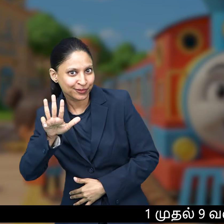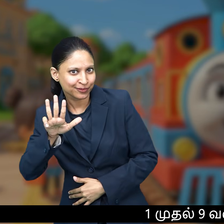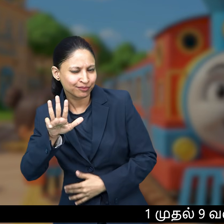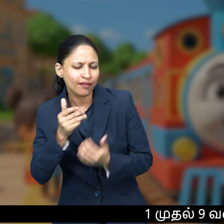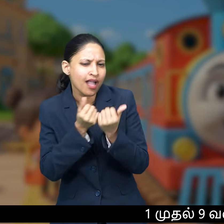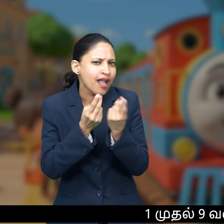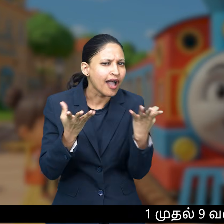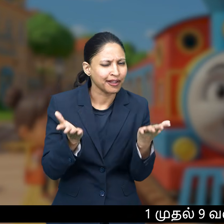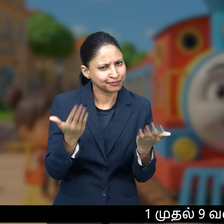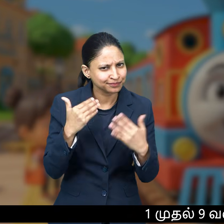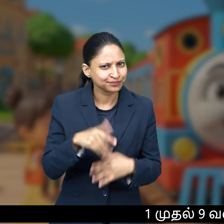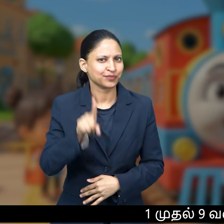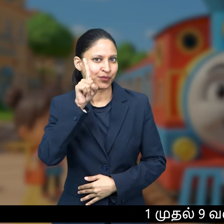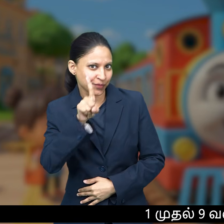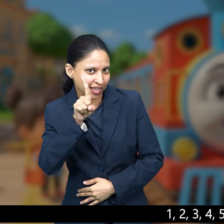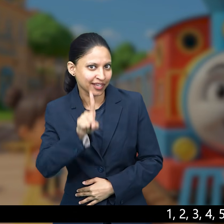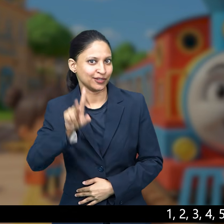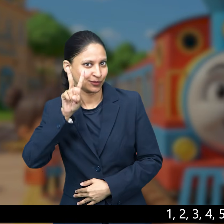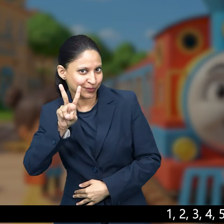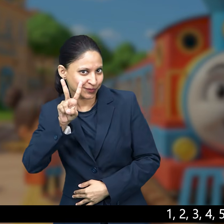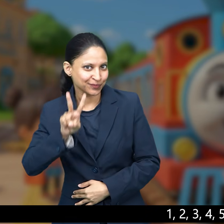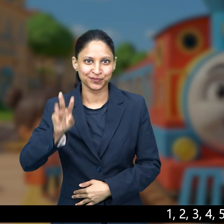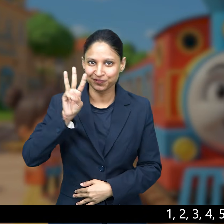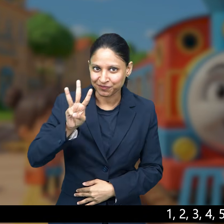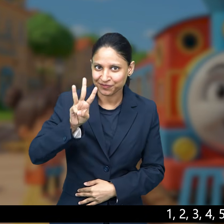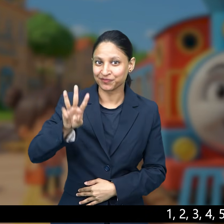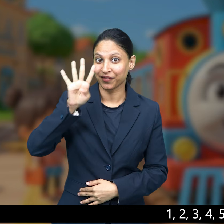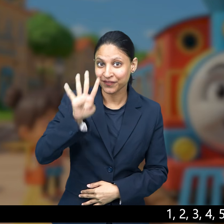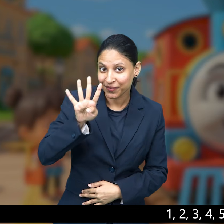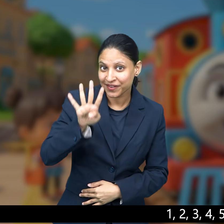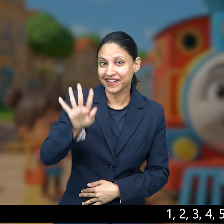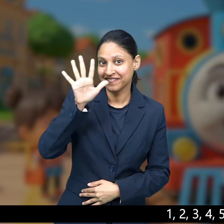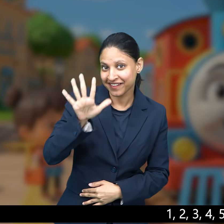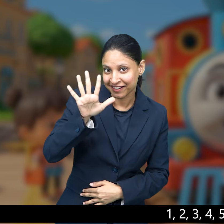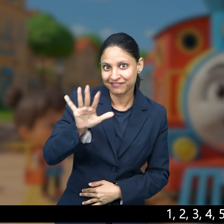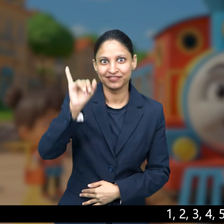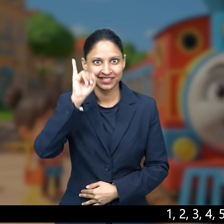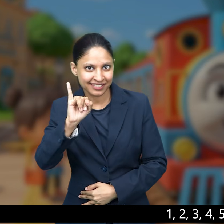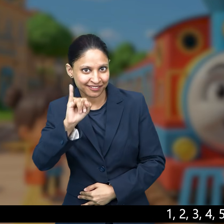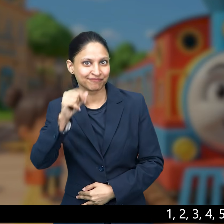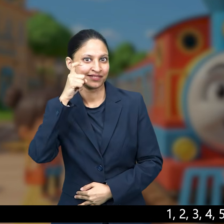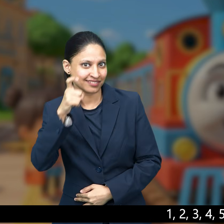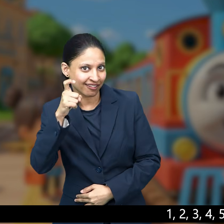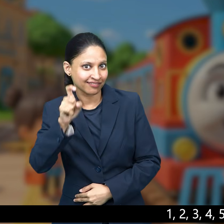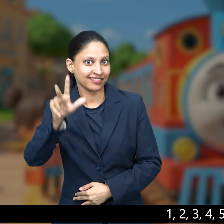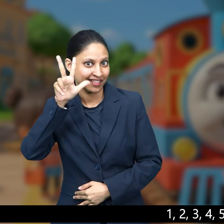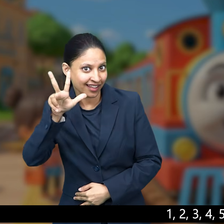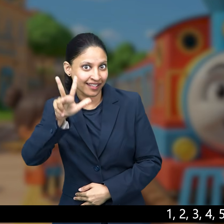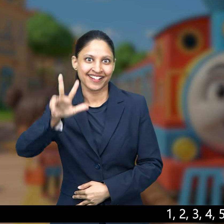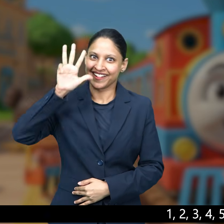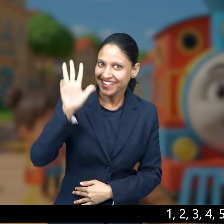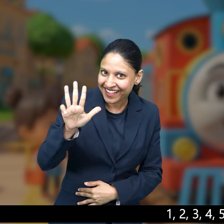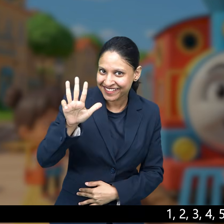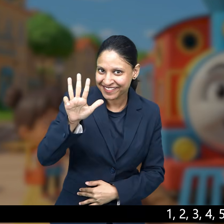1 முதல் 9 வரை எண்ணுவோம். 1, 2, 3, 4, 5, 6, 7,